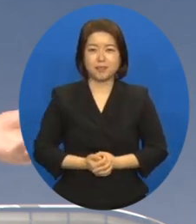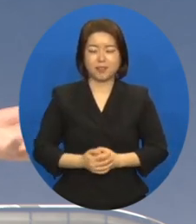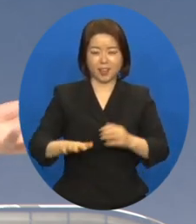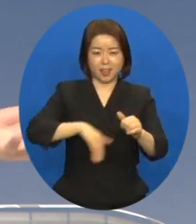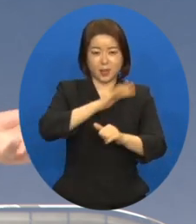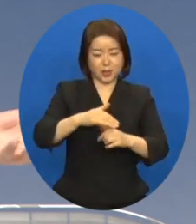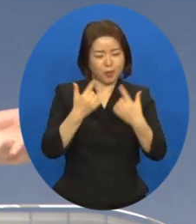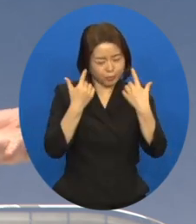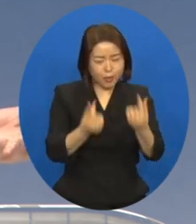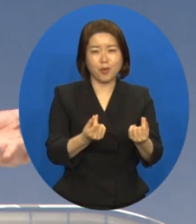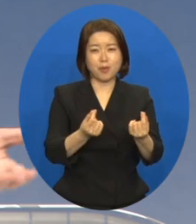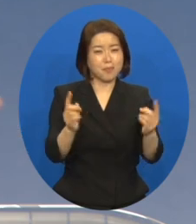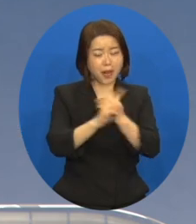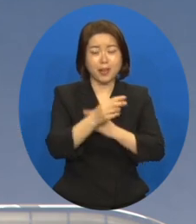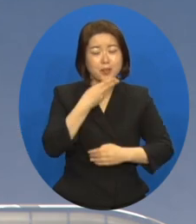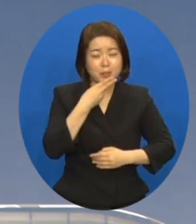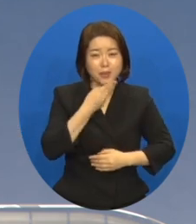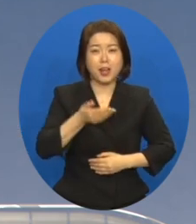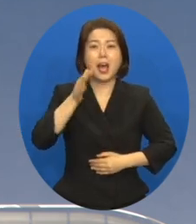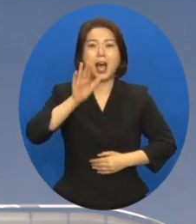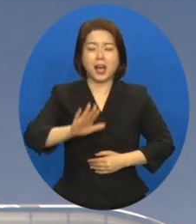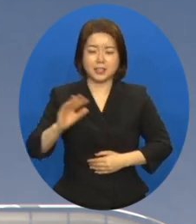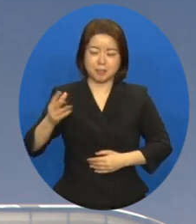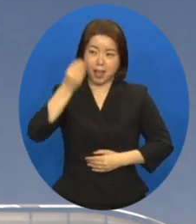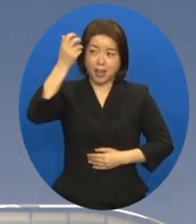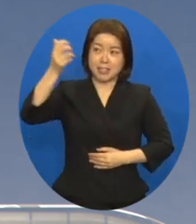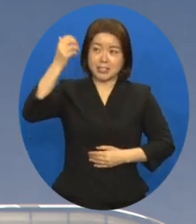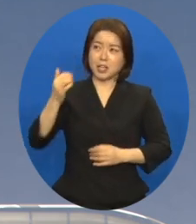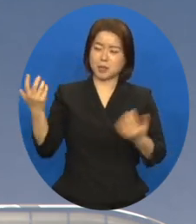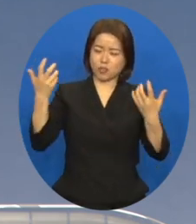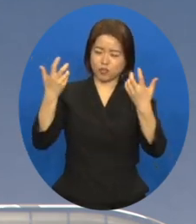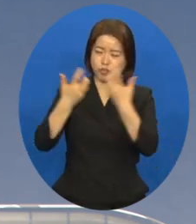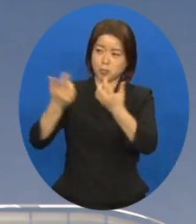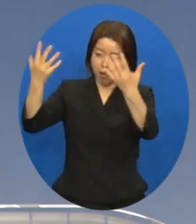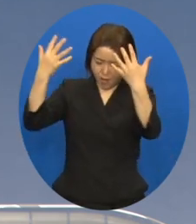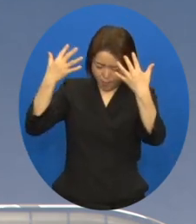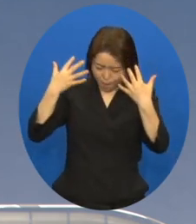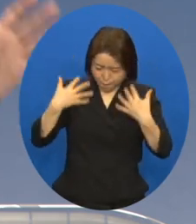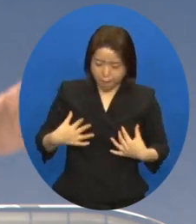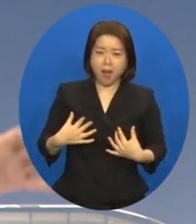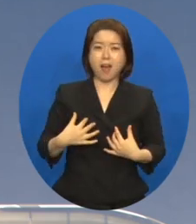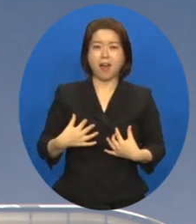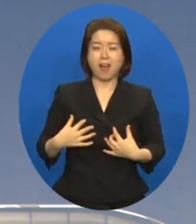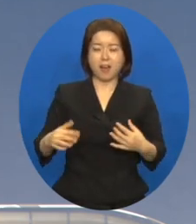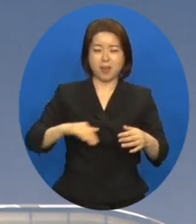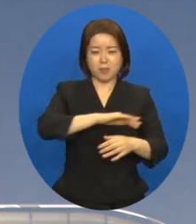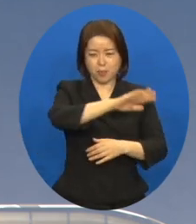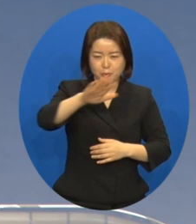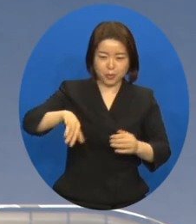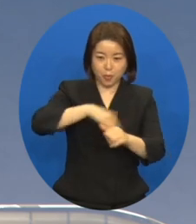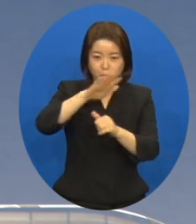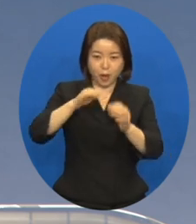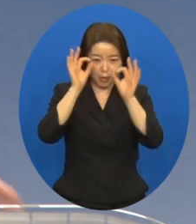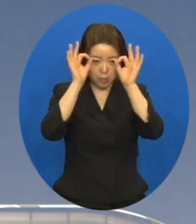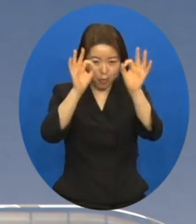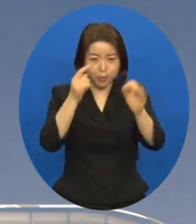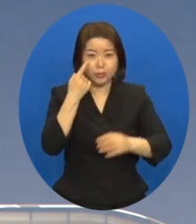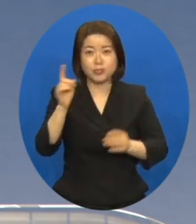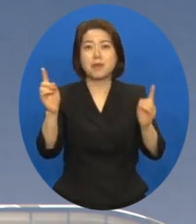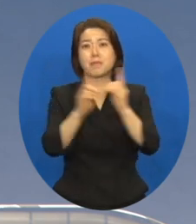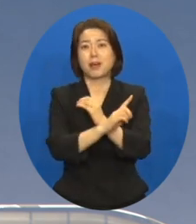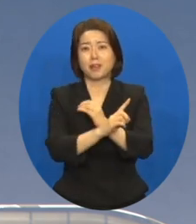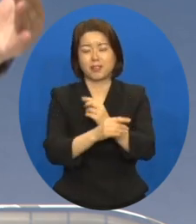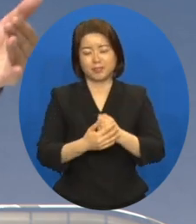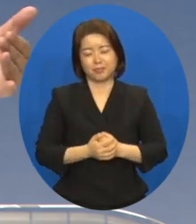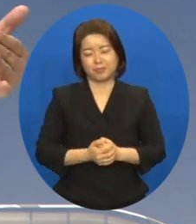상황은 똑같아요. 근데 성령의 충만함을 받고 나니까 모든 환경이 다 달라져 보여요. 제가 서울에